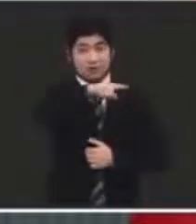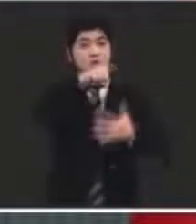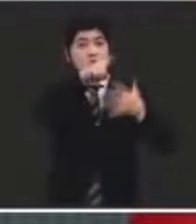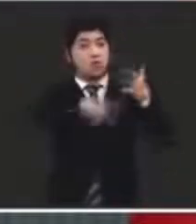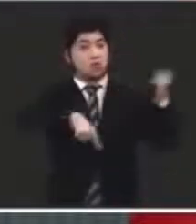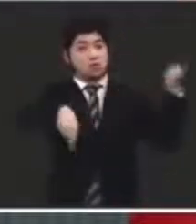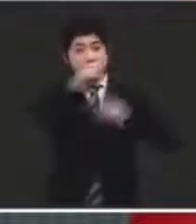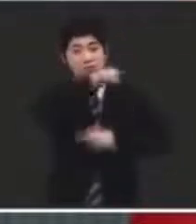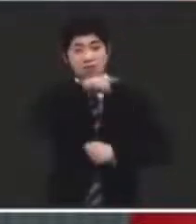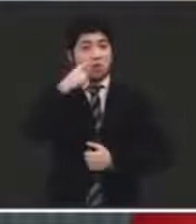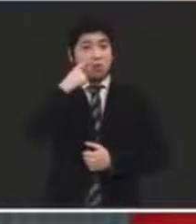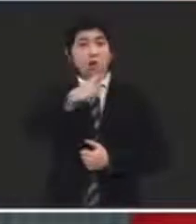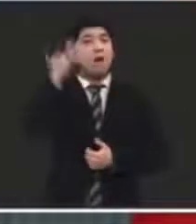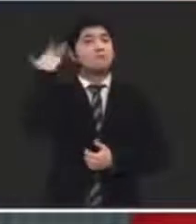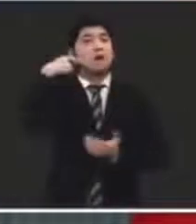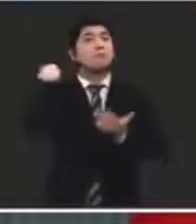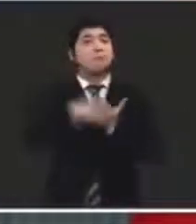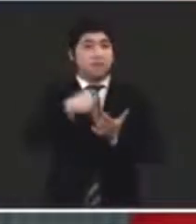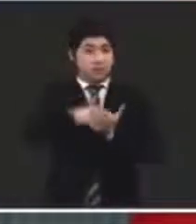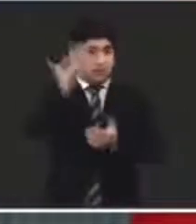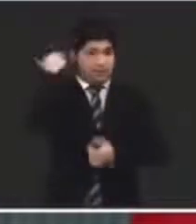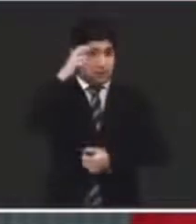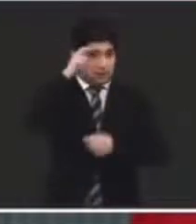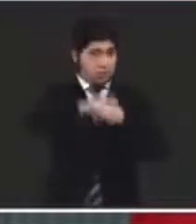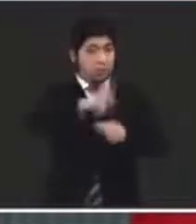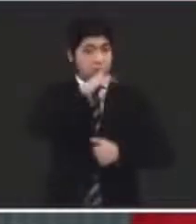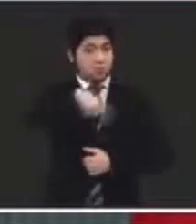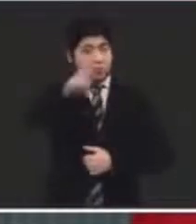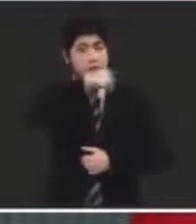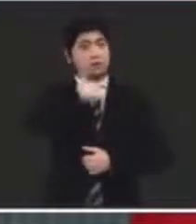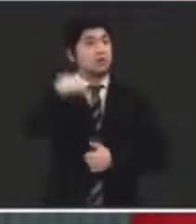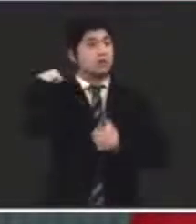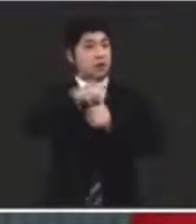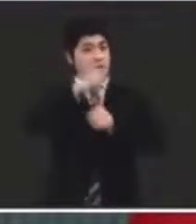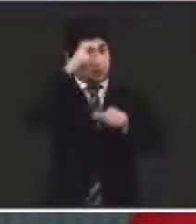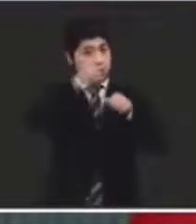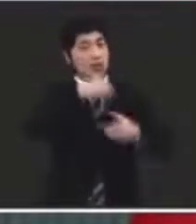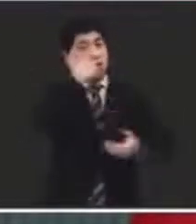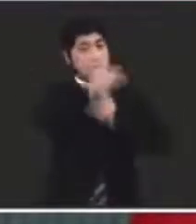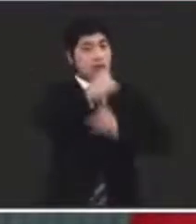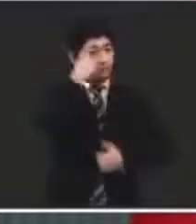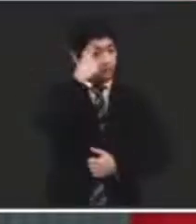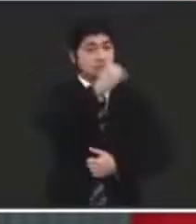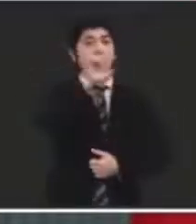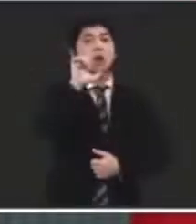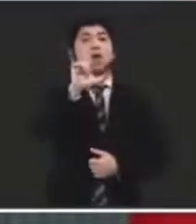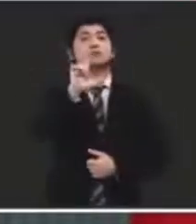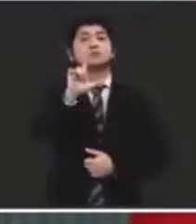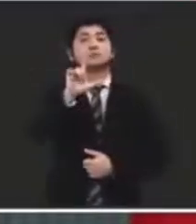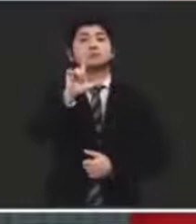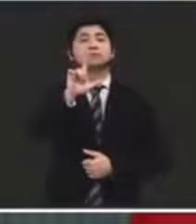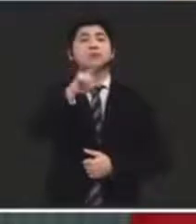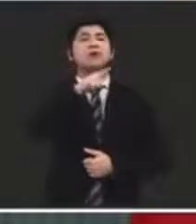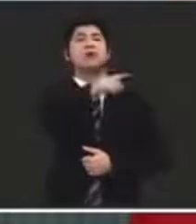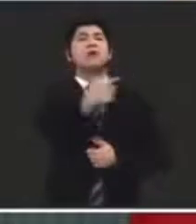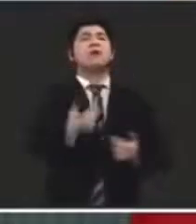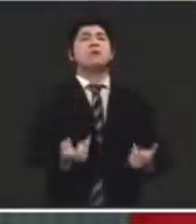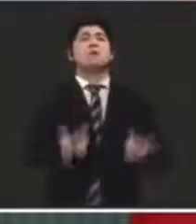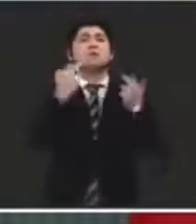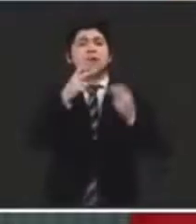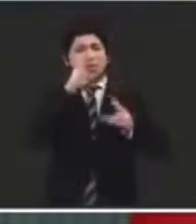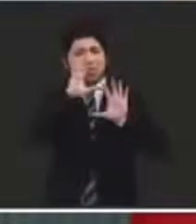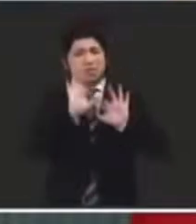yöneticilerine ödettiği bedelleri hatırlatmakta fayda görüyorum kısır siyasi hesapları